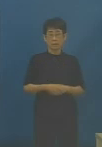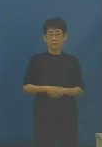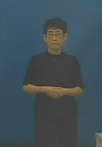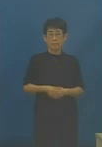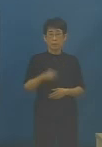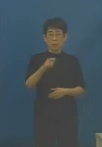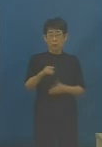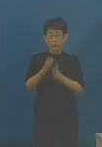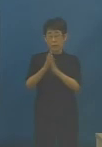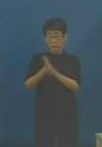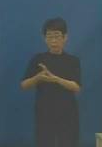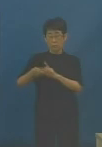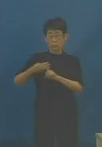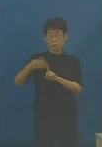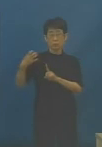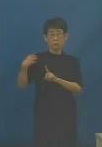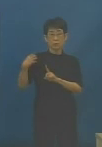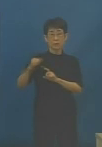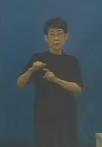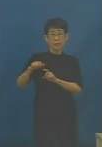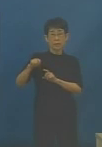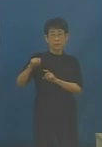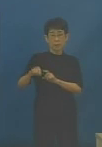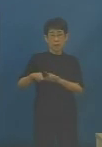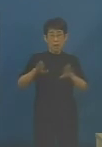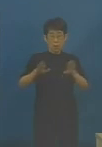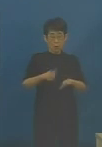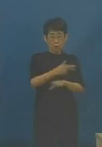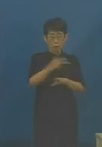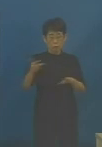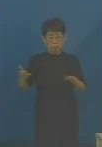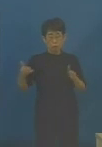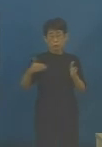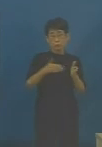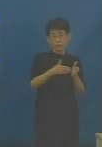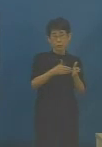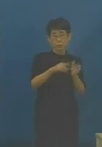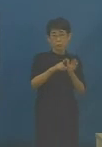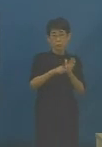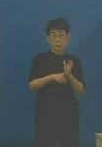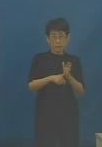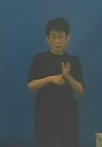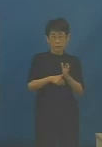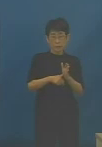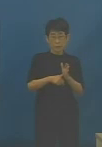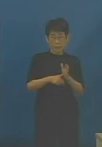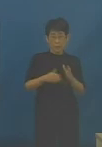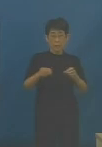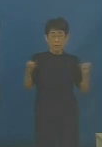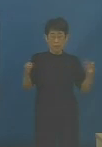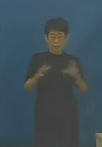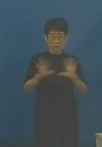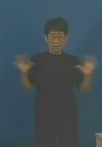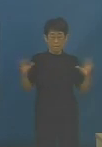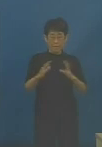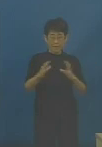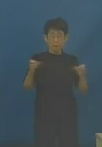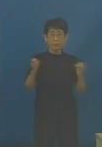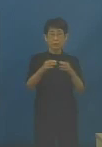の主催の方になりますが、今週末にですね、パネルディスカッションなどを行う、そ